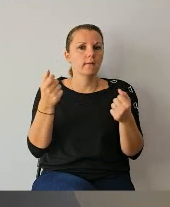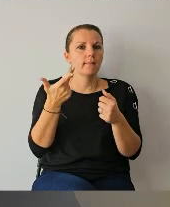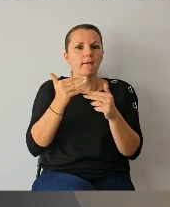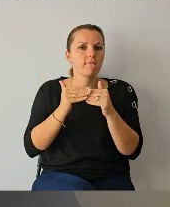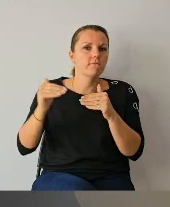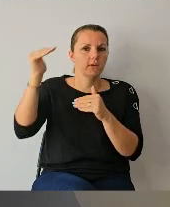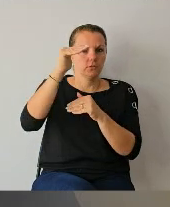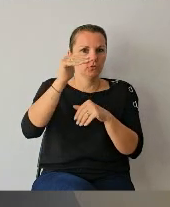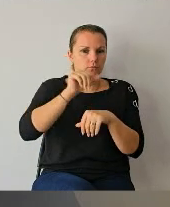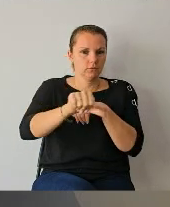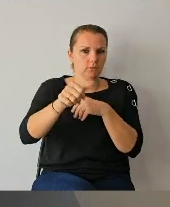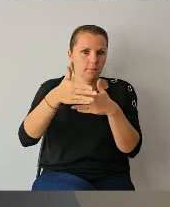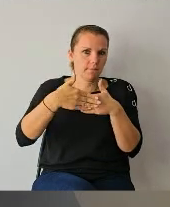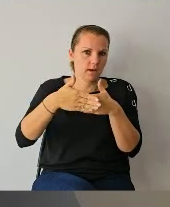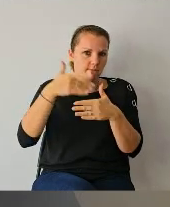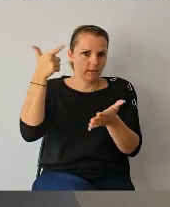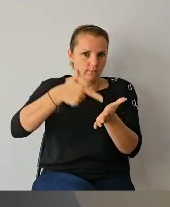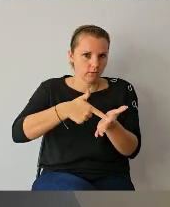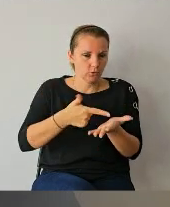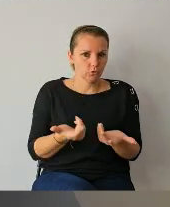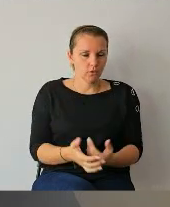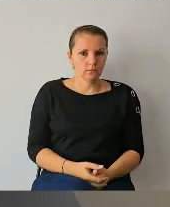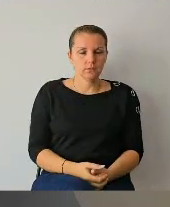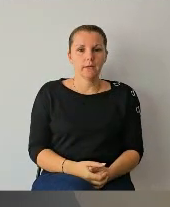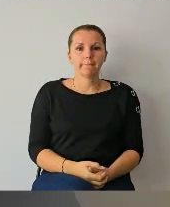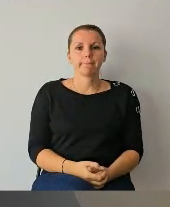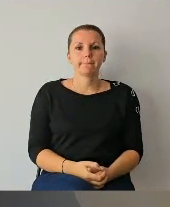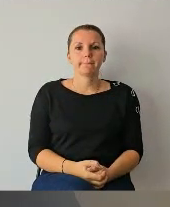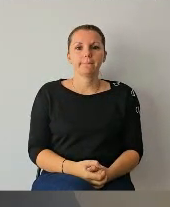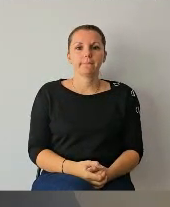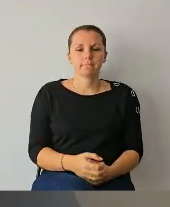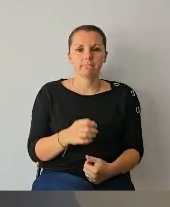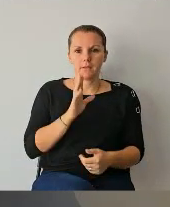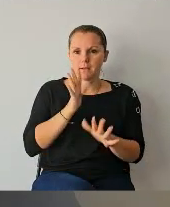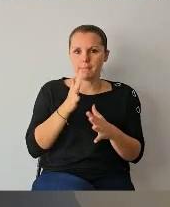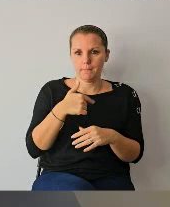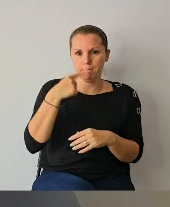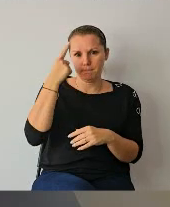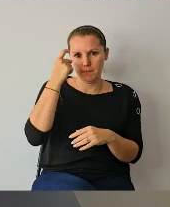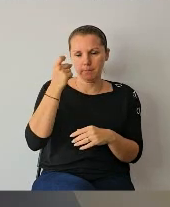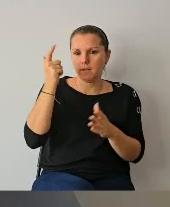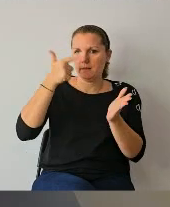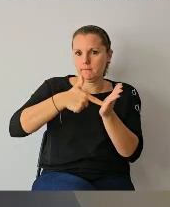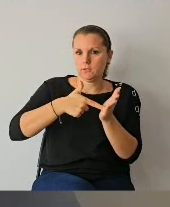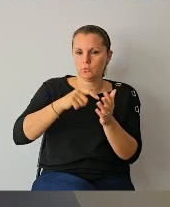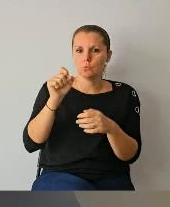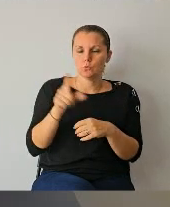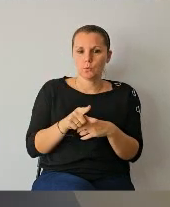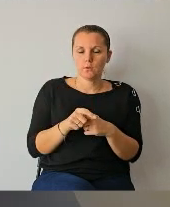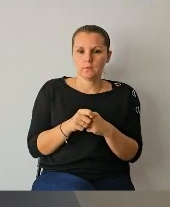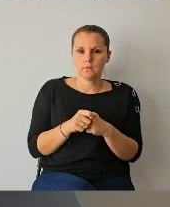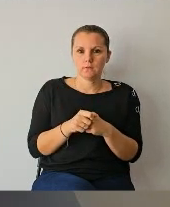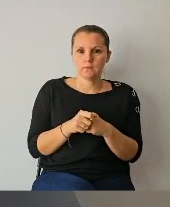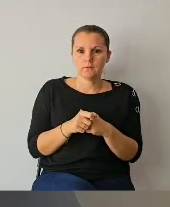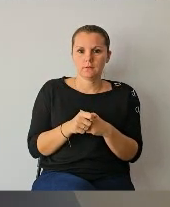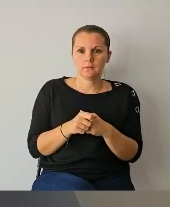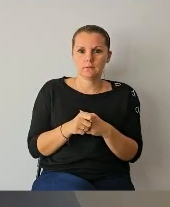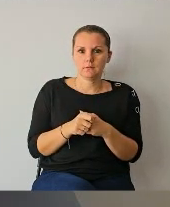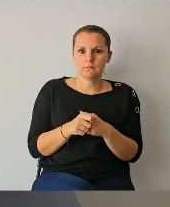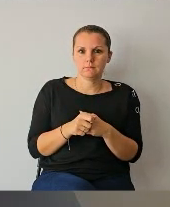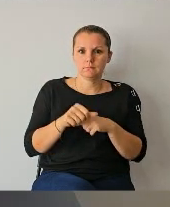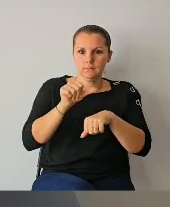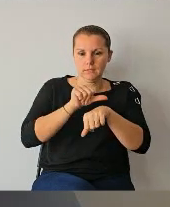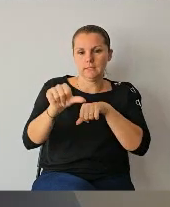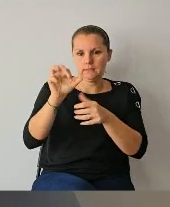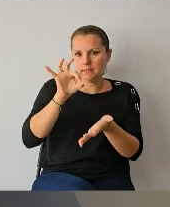funkcyjne, one są już około 2000, tam bodajże z tego co pamiętam 2000 zł jest już chociażby w